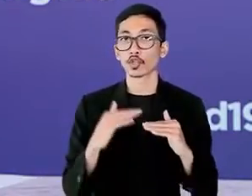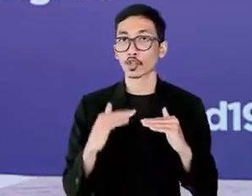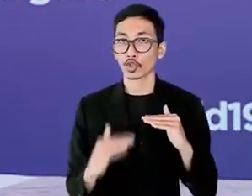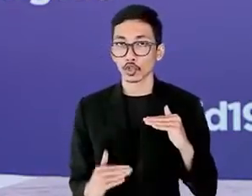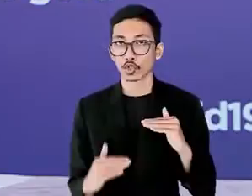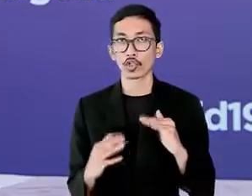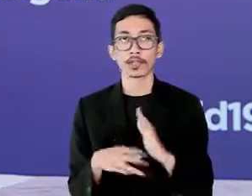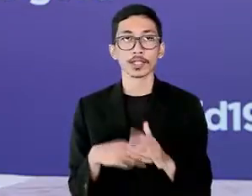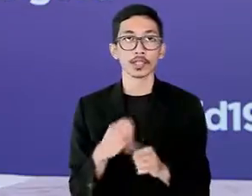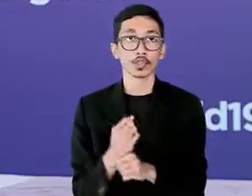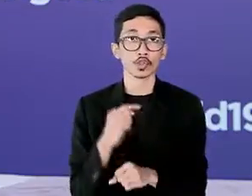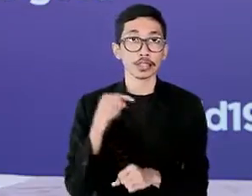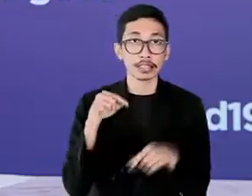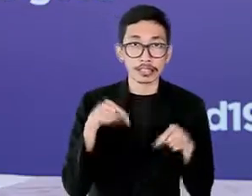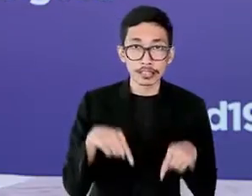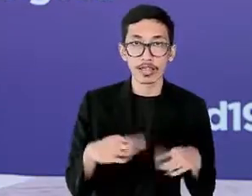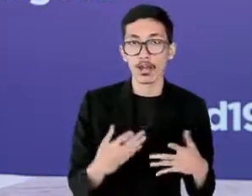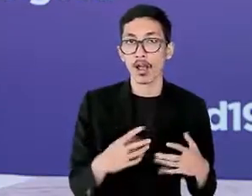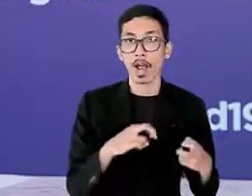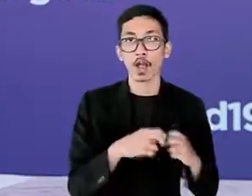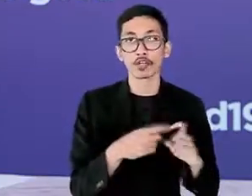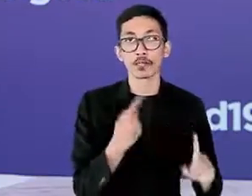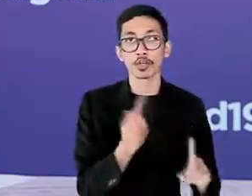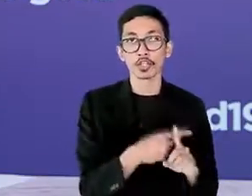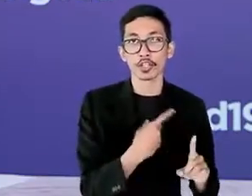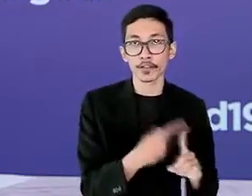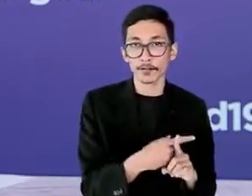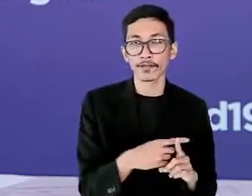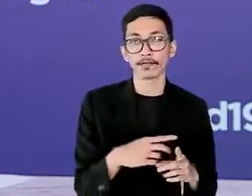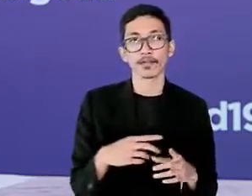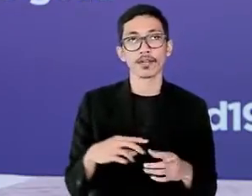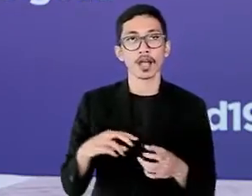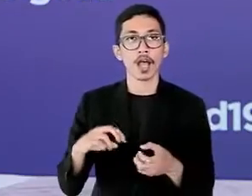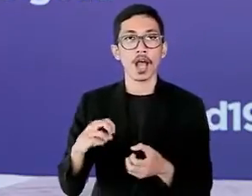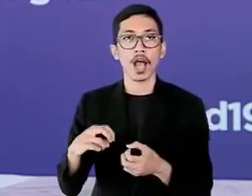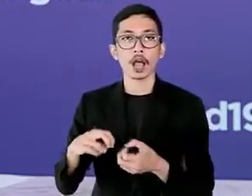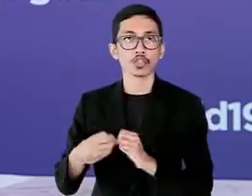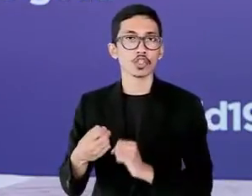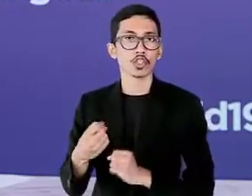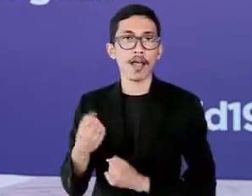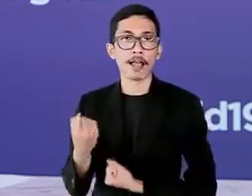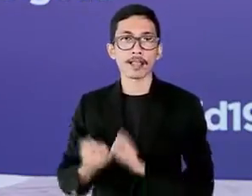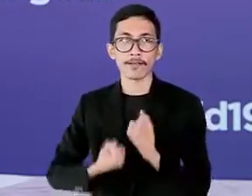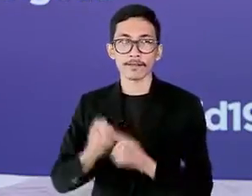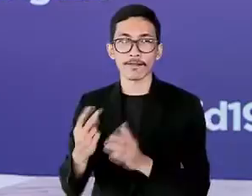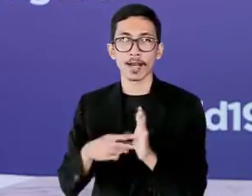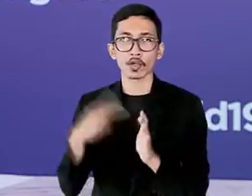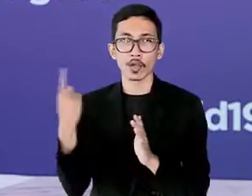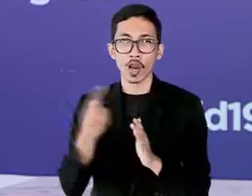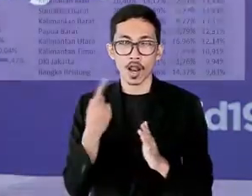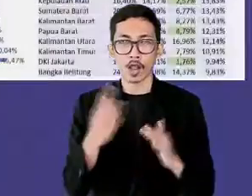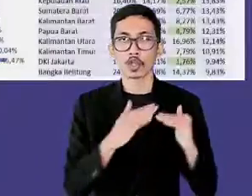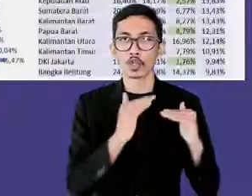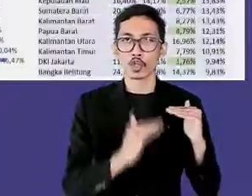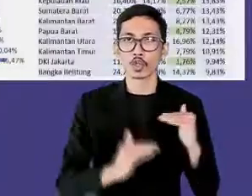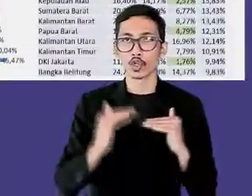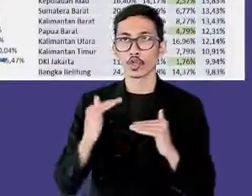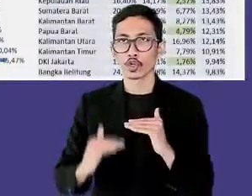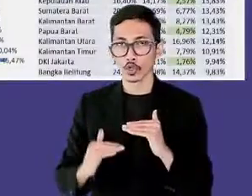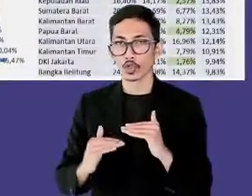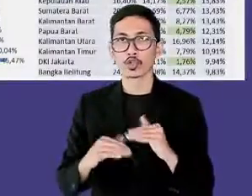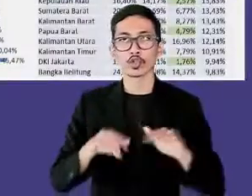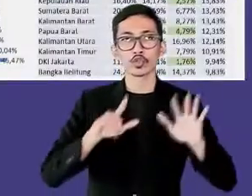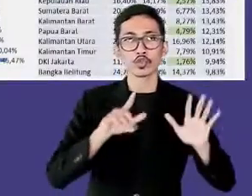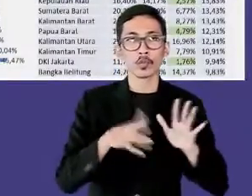minggu ini menandakan bahwa baik kasus positif maupun persentase kasus aktif Nasional telah turun selama tujuh